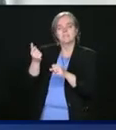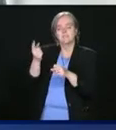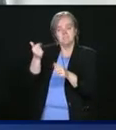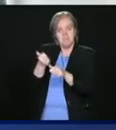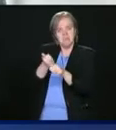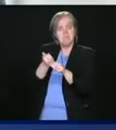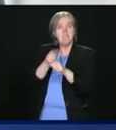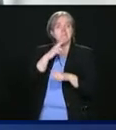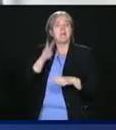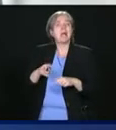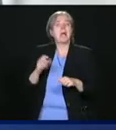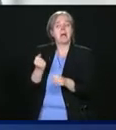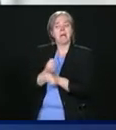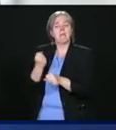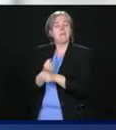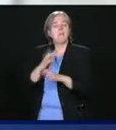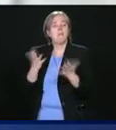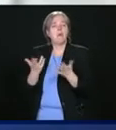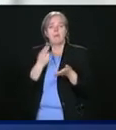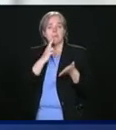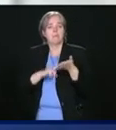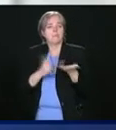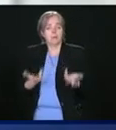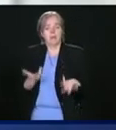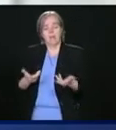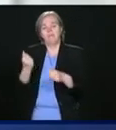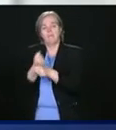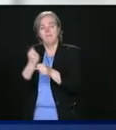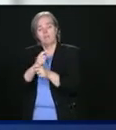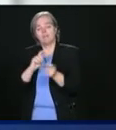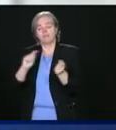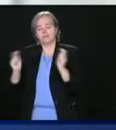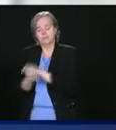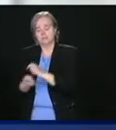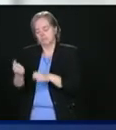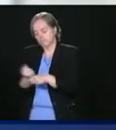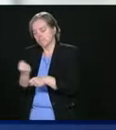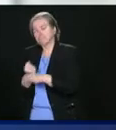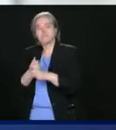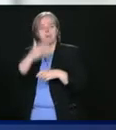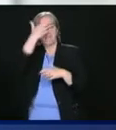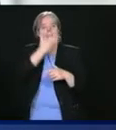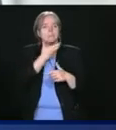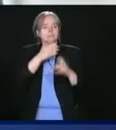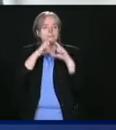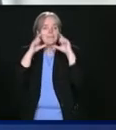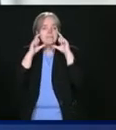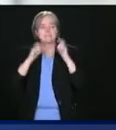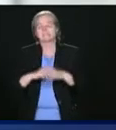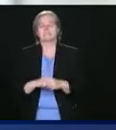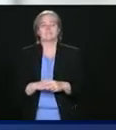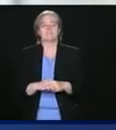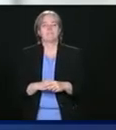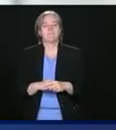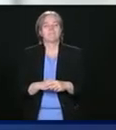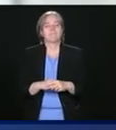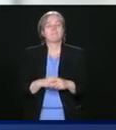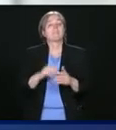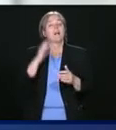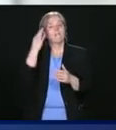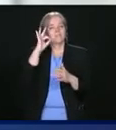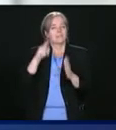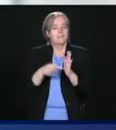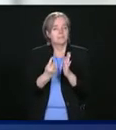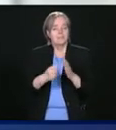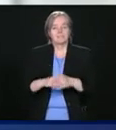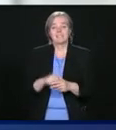de caoutchouc habituel et vont fournir des visières au cours des prochains mois. Hier, deux avions sont arrivés avec des